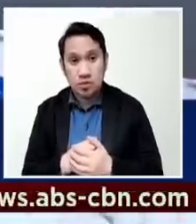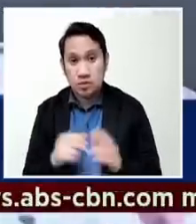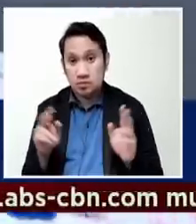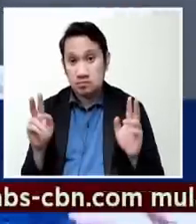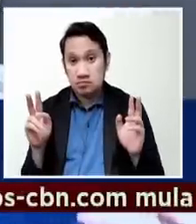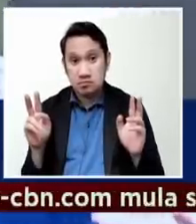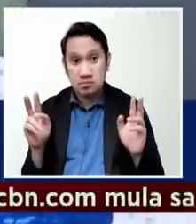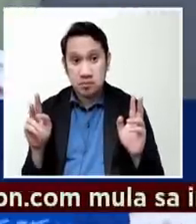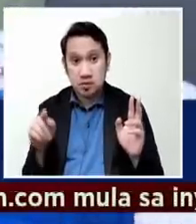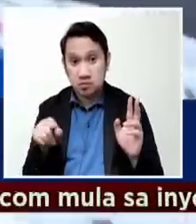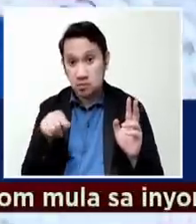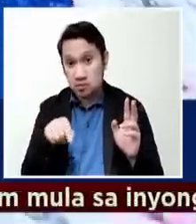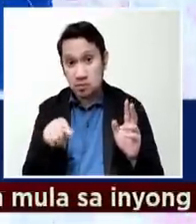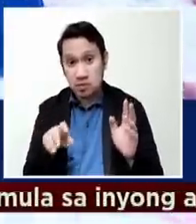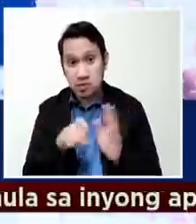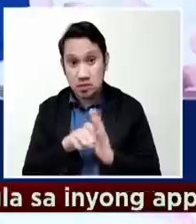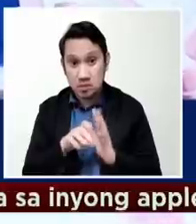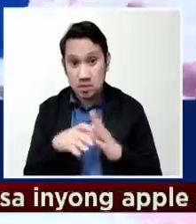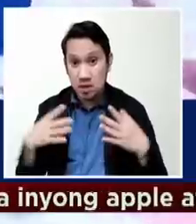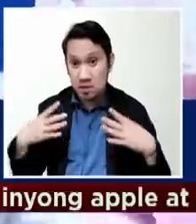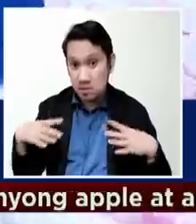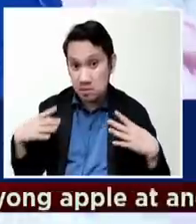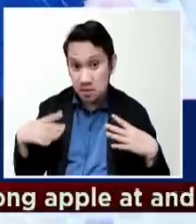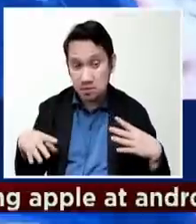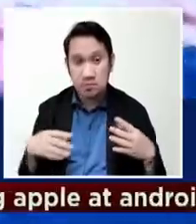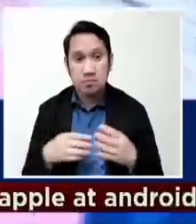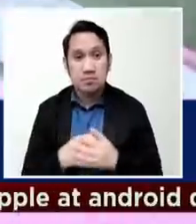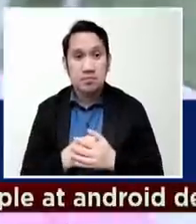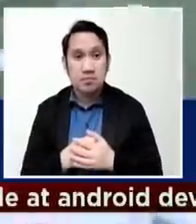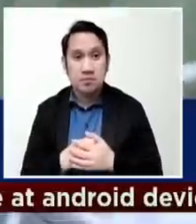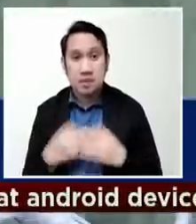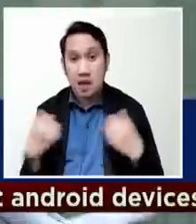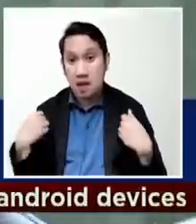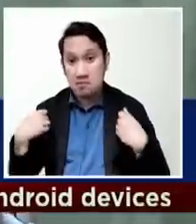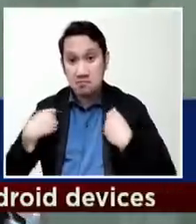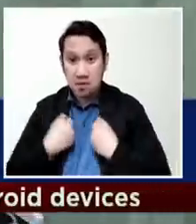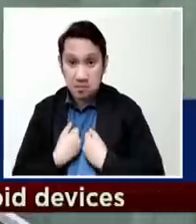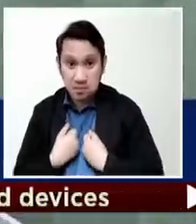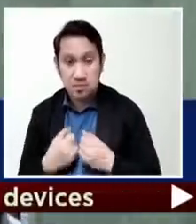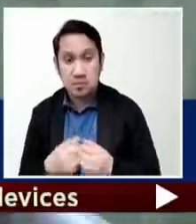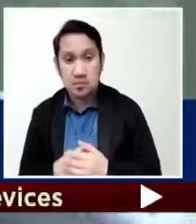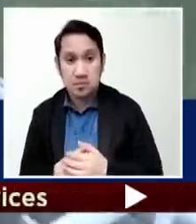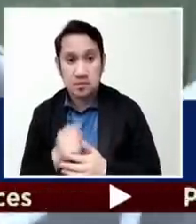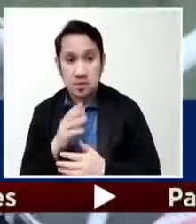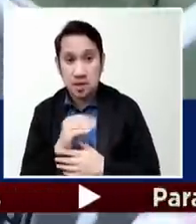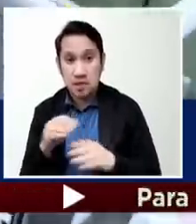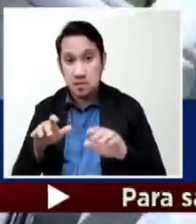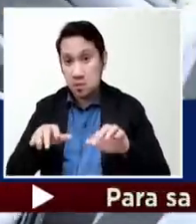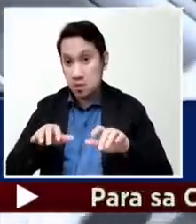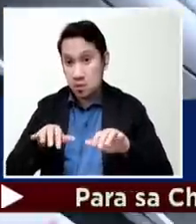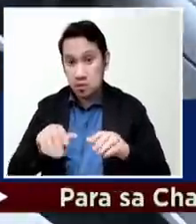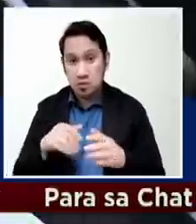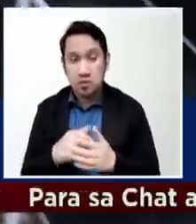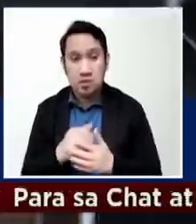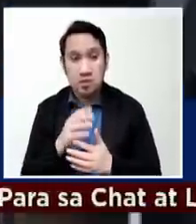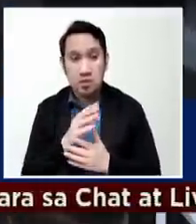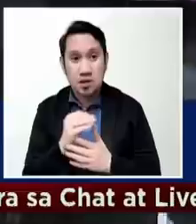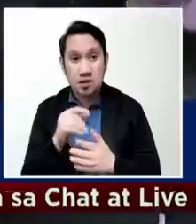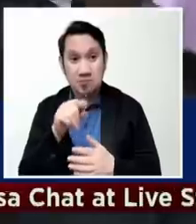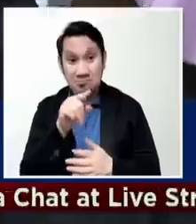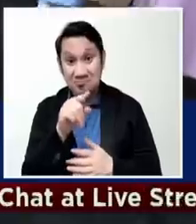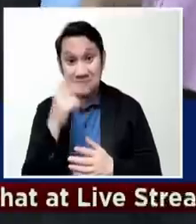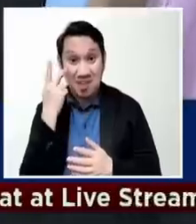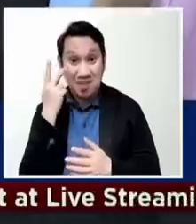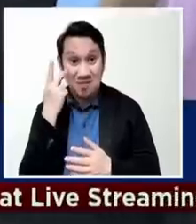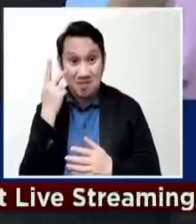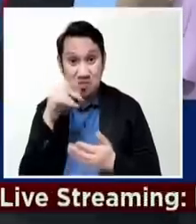lugar. So andito yung damit, may mga blazers, may mga computer at andito yung master computer